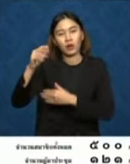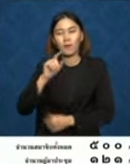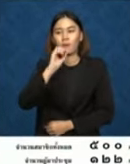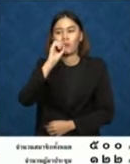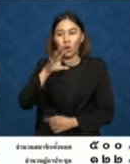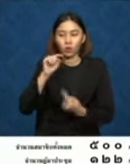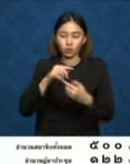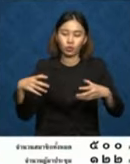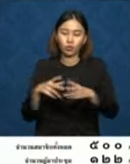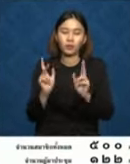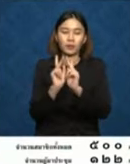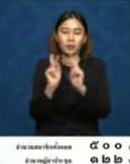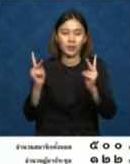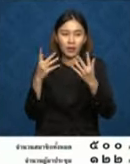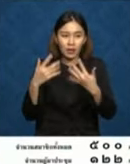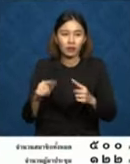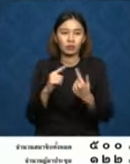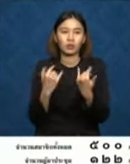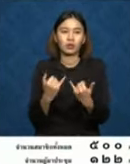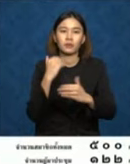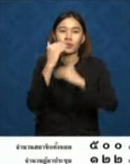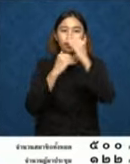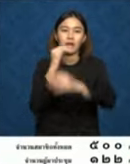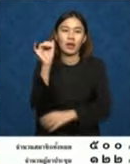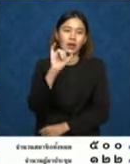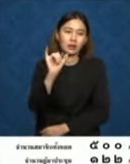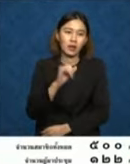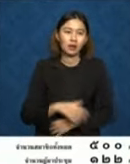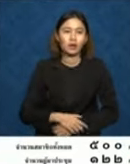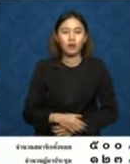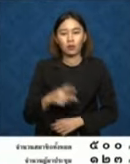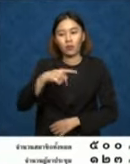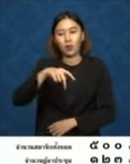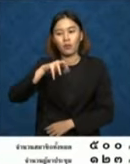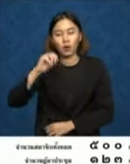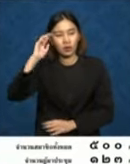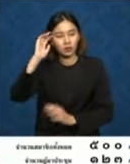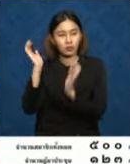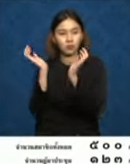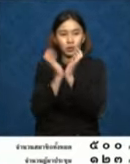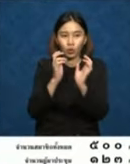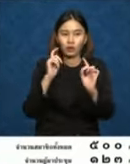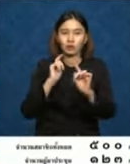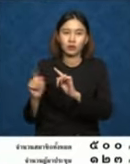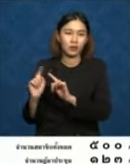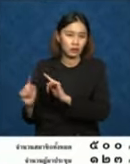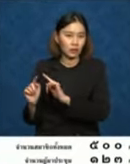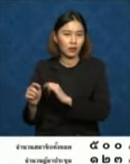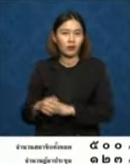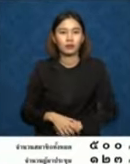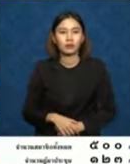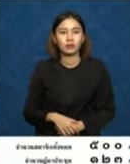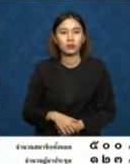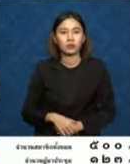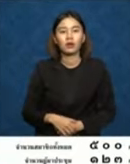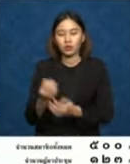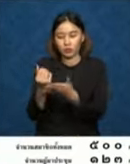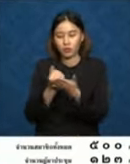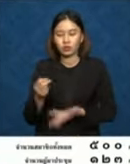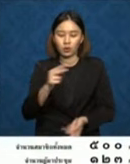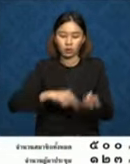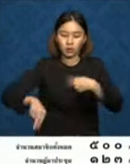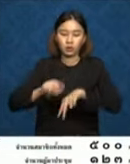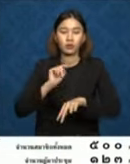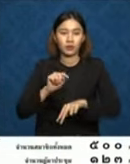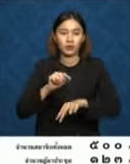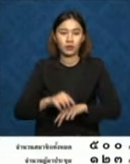การสิทธิและสตรีเด็กเหมือนกันนะครับไม่มีความคืบหน้าครับพม.ตำรวจคนเข้าเมืองเทศกิจเขตวัฒนาสน.ลุมพินีรบกวนเข้ามาตรวจตาด้วยนะ